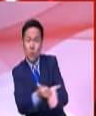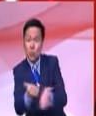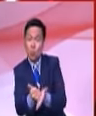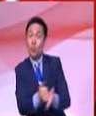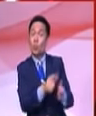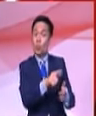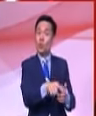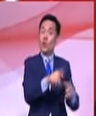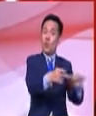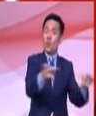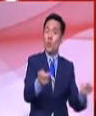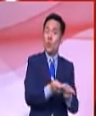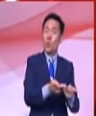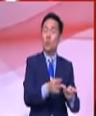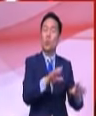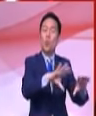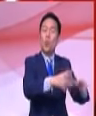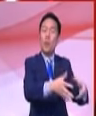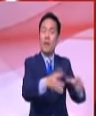memanfaatkan golongan berkenaan.